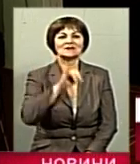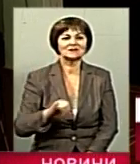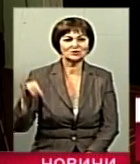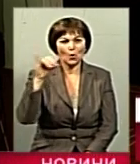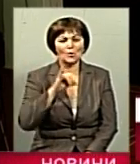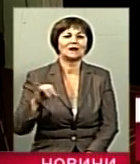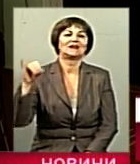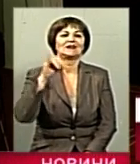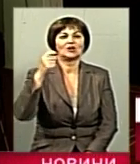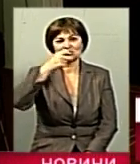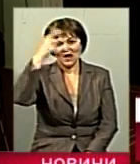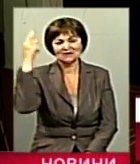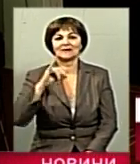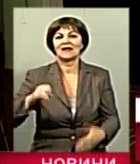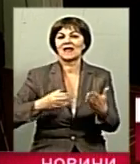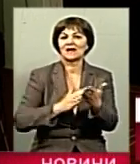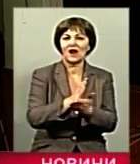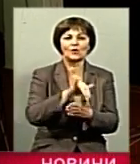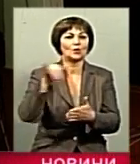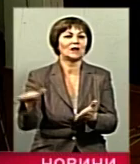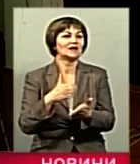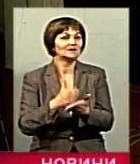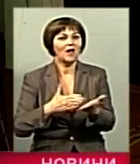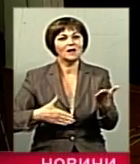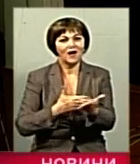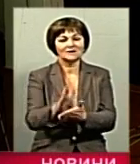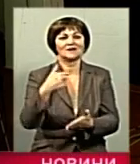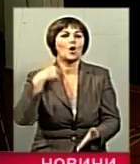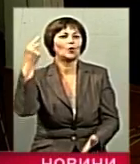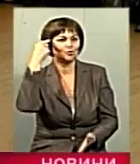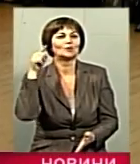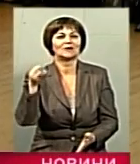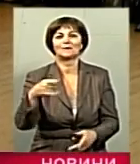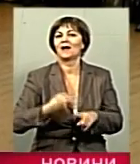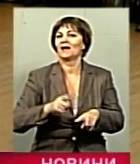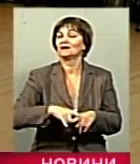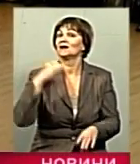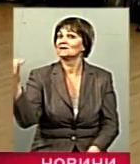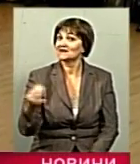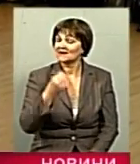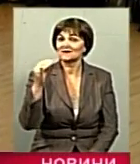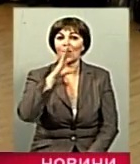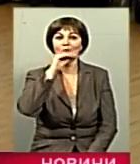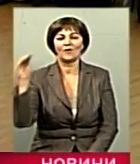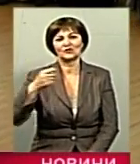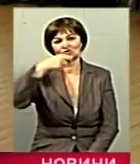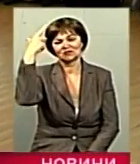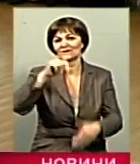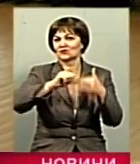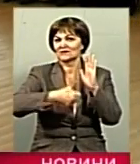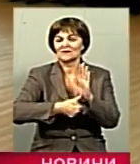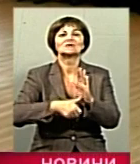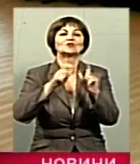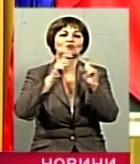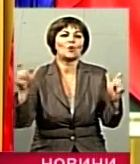учимося географію, ребята мають карту, я думаю, їм це інтересно. Чеську мову у 16-й школі вивчає